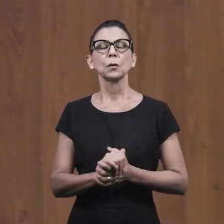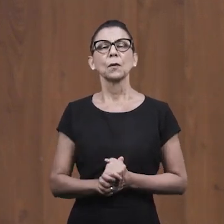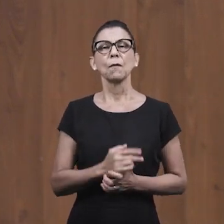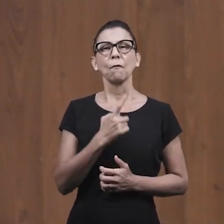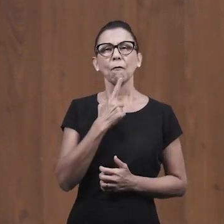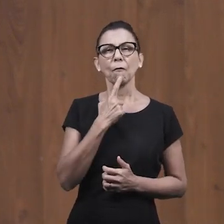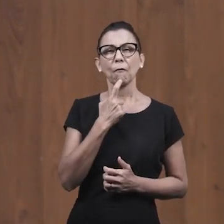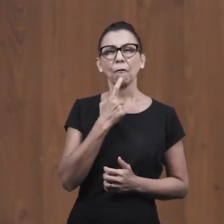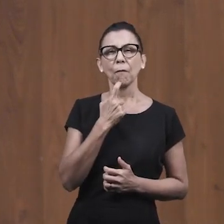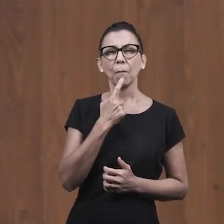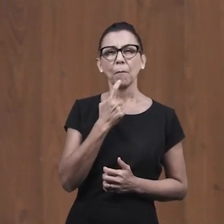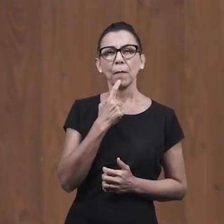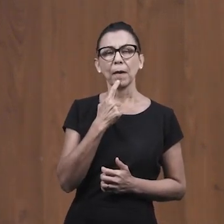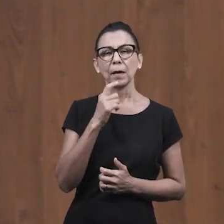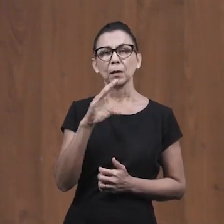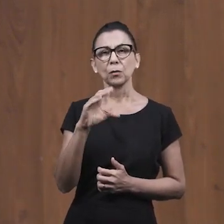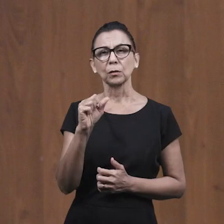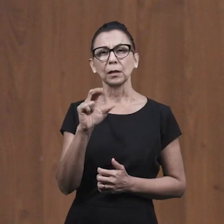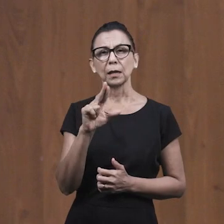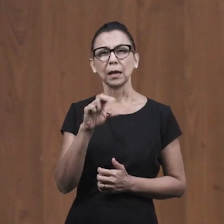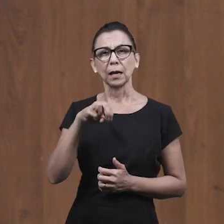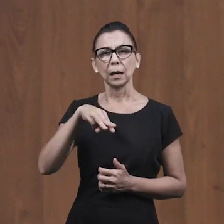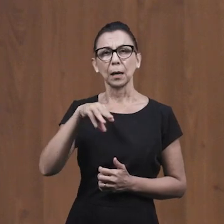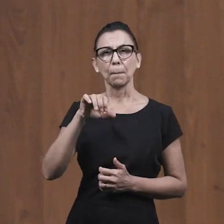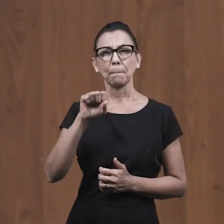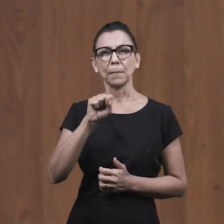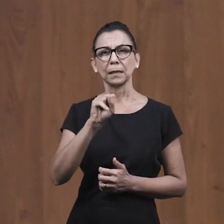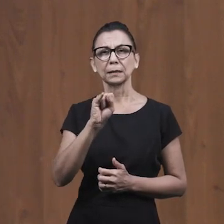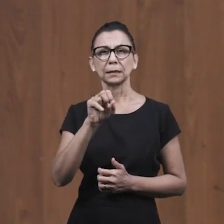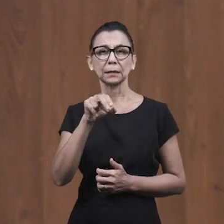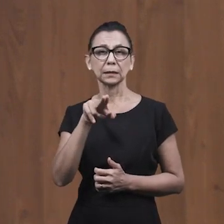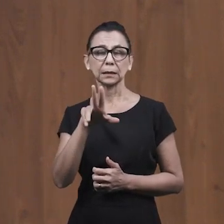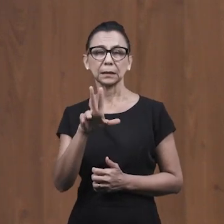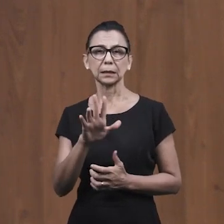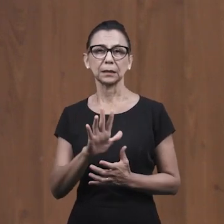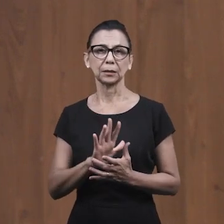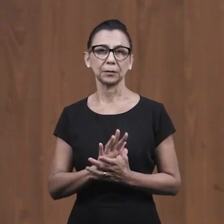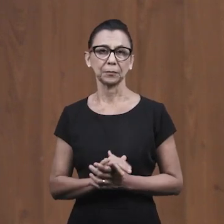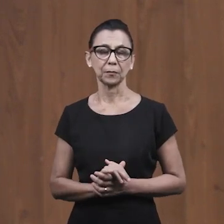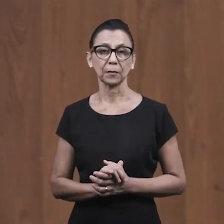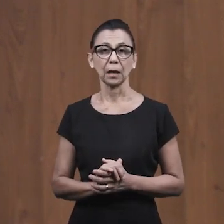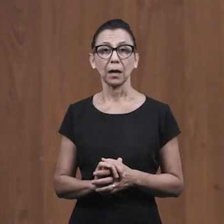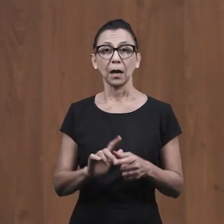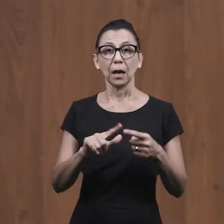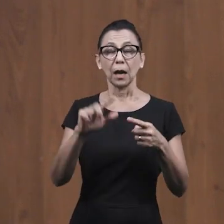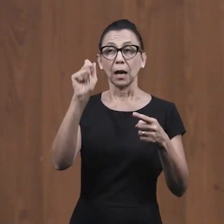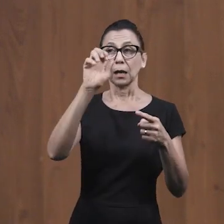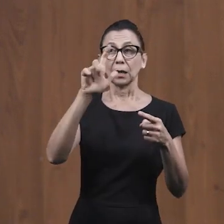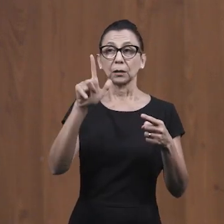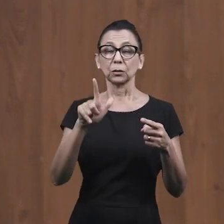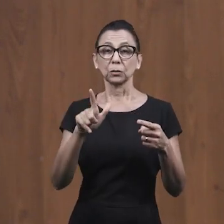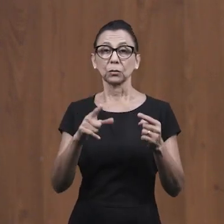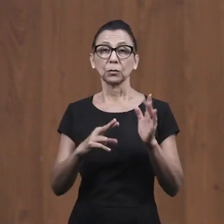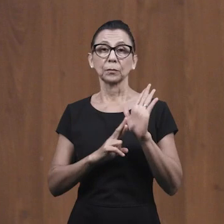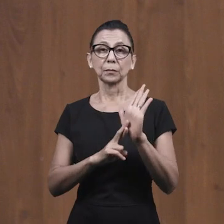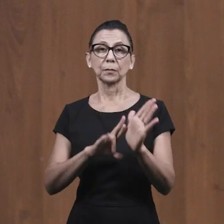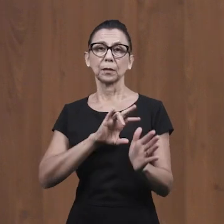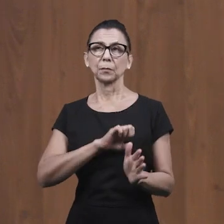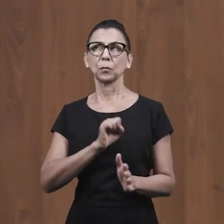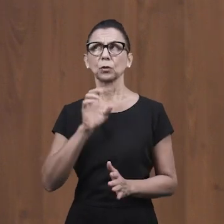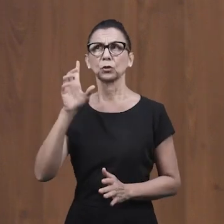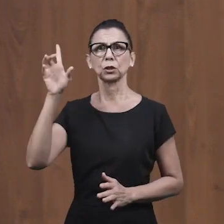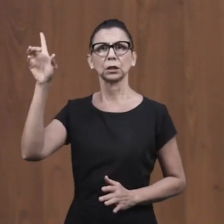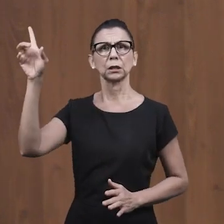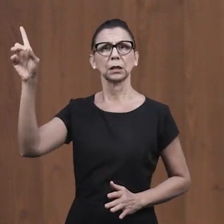pointe prophétiquement vers le Seigneur Jésus. Dans le bleu, nous voyons le grand amour de Dieu. Jésus est la